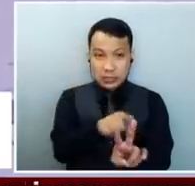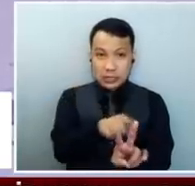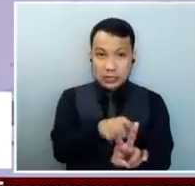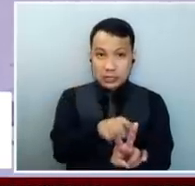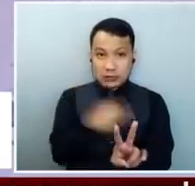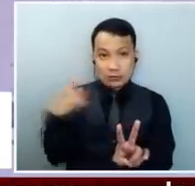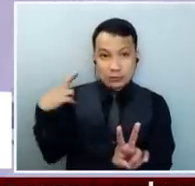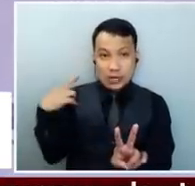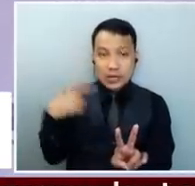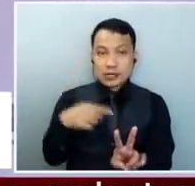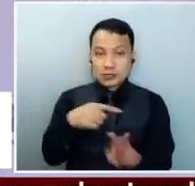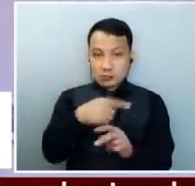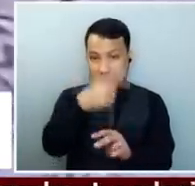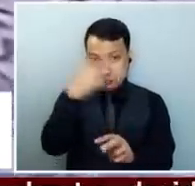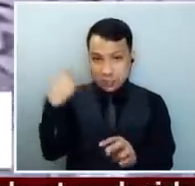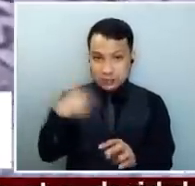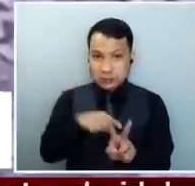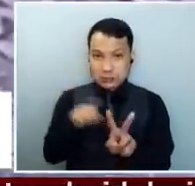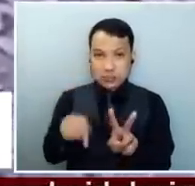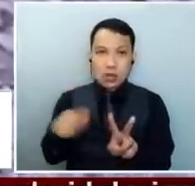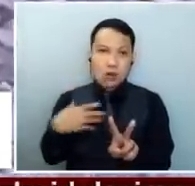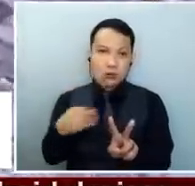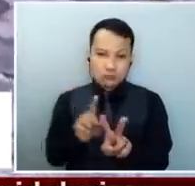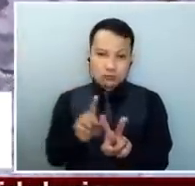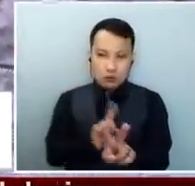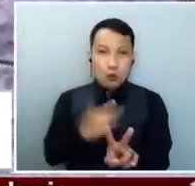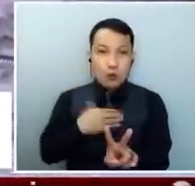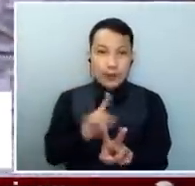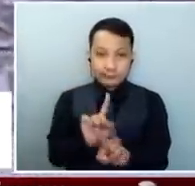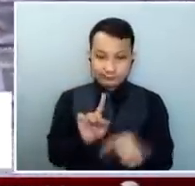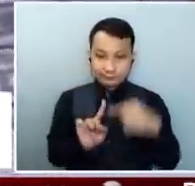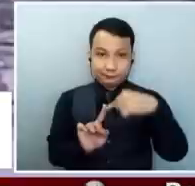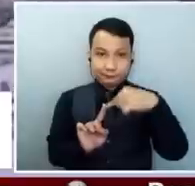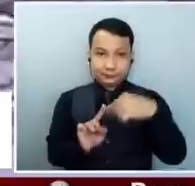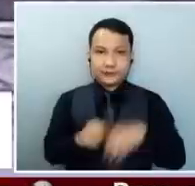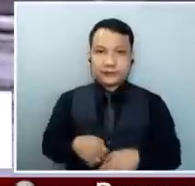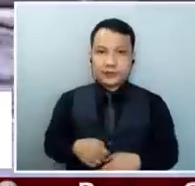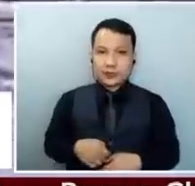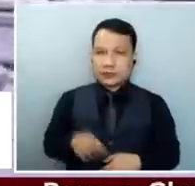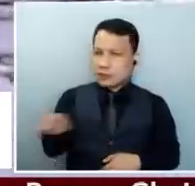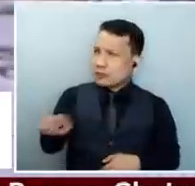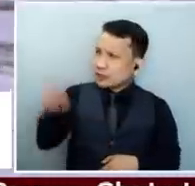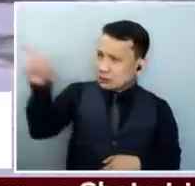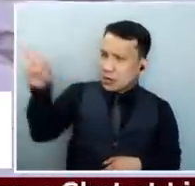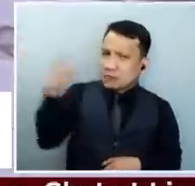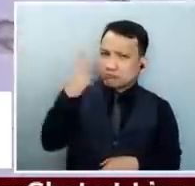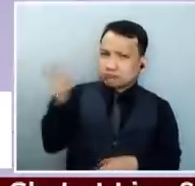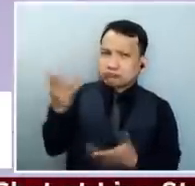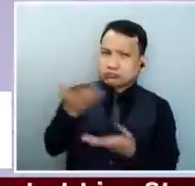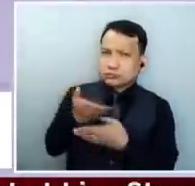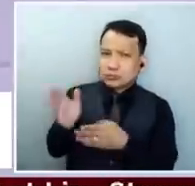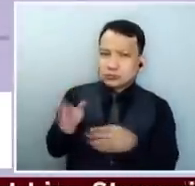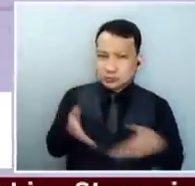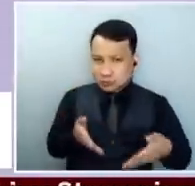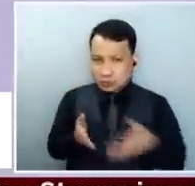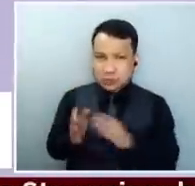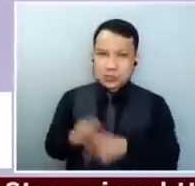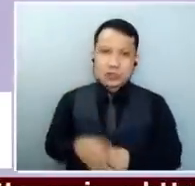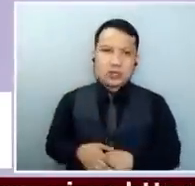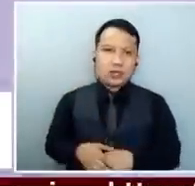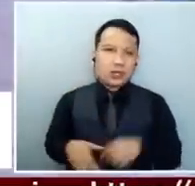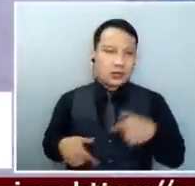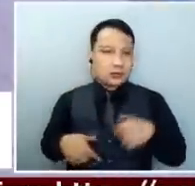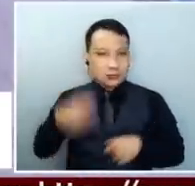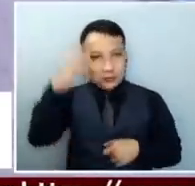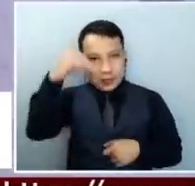habang nakaputi naman ang nasa likuran. May itinuro pa ang lalaking nakaitim na tila direksyon sa pupuntahan ni Castillo. Nang biglang bumunot ng